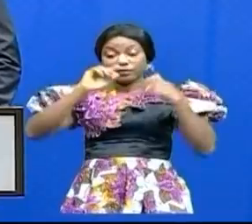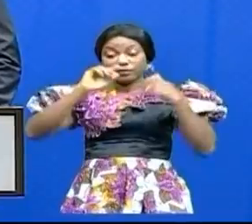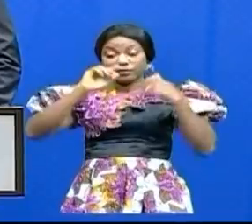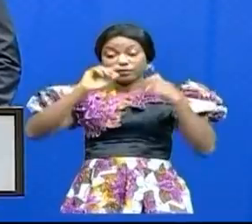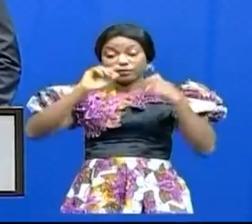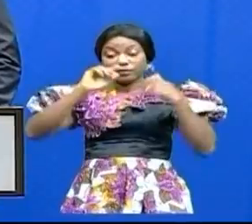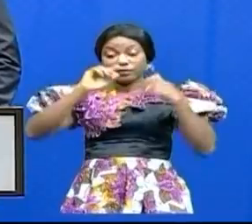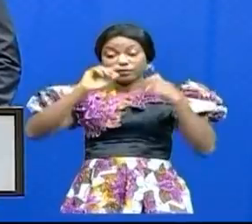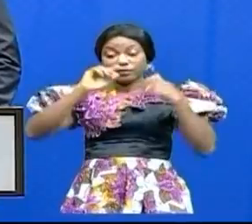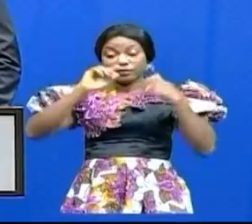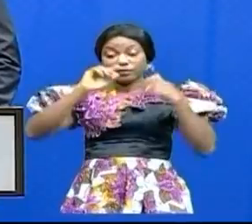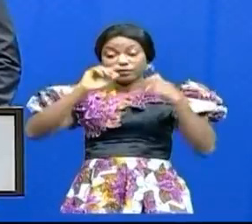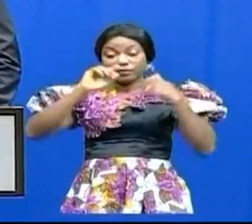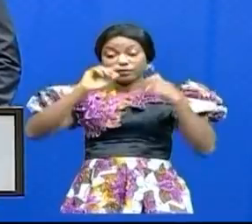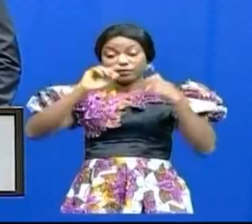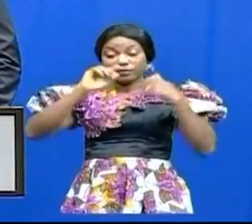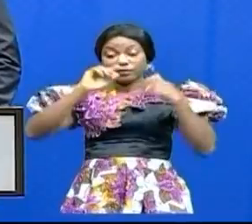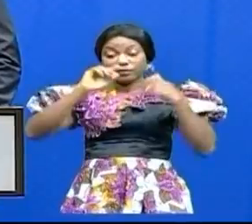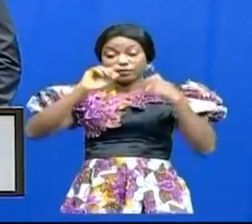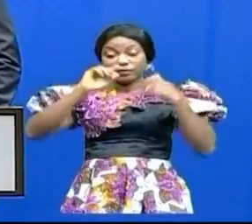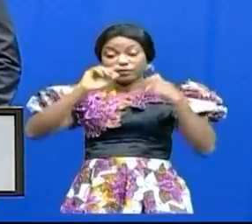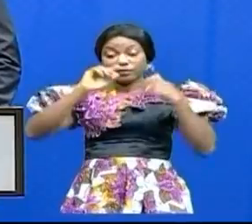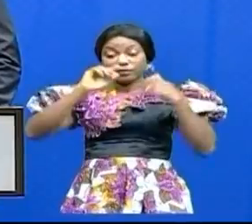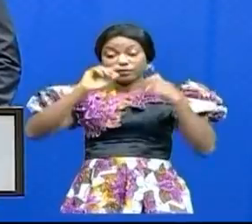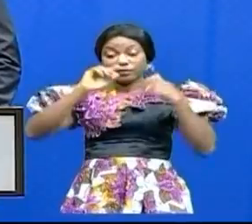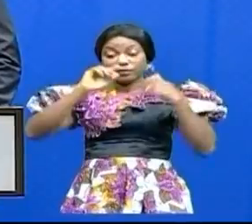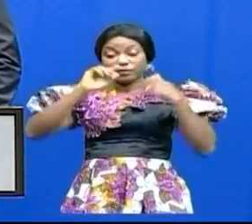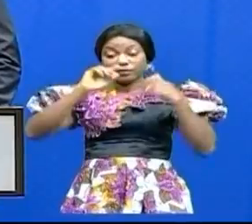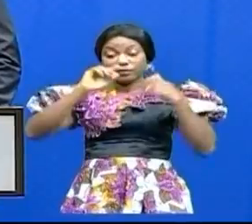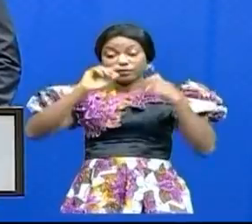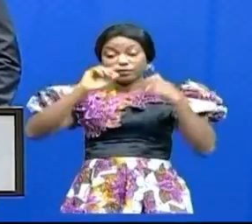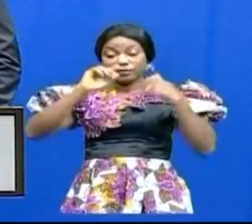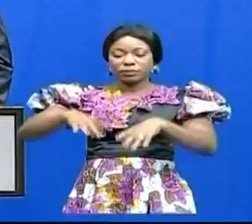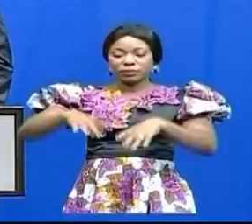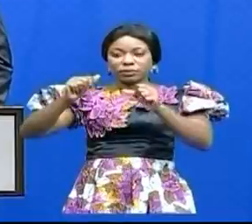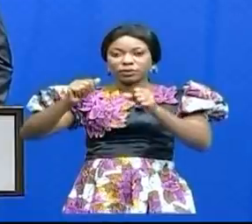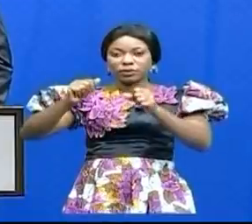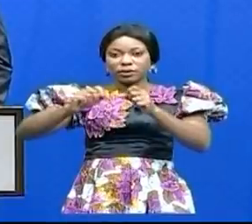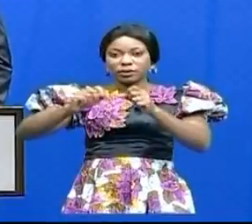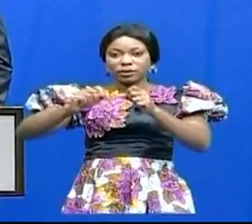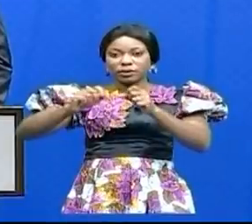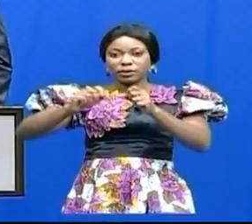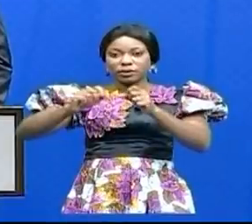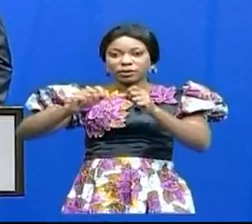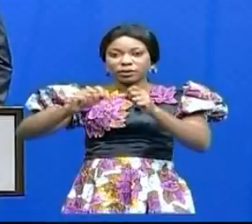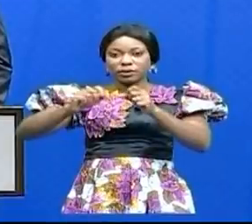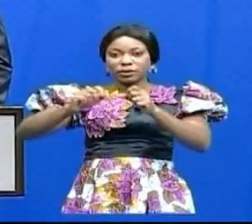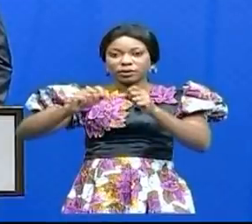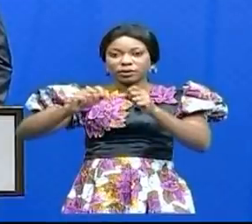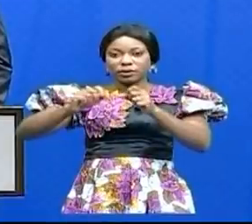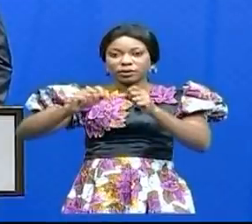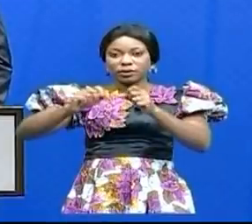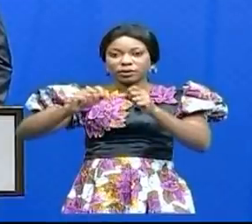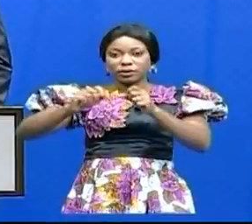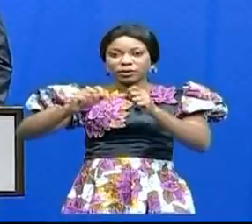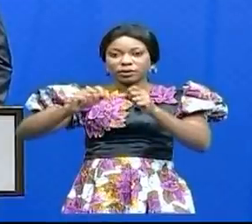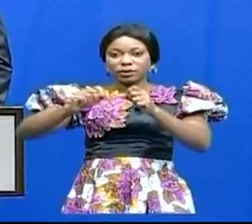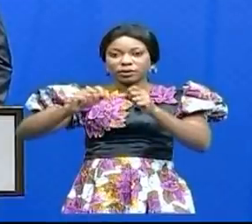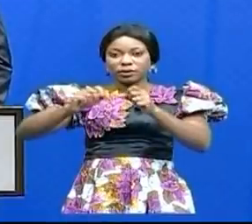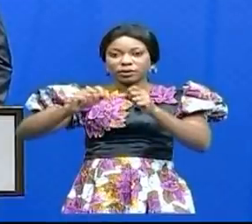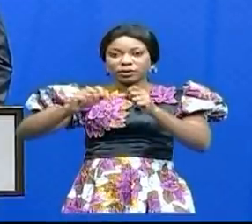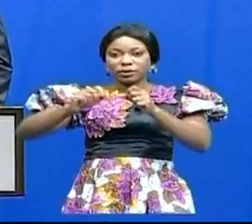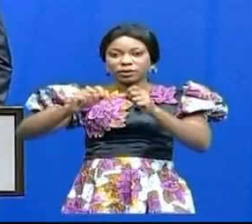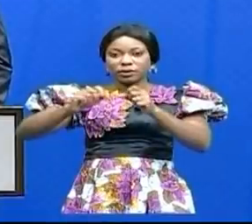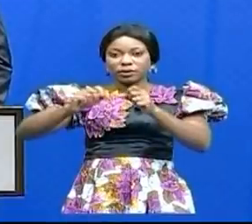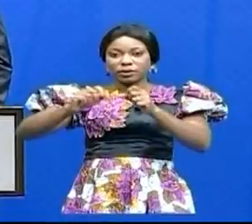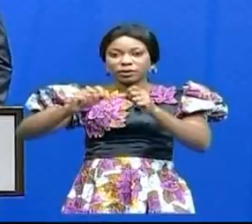Point d'information. 3. Approbation d'un rélevé des décisions du Conseil des ministres. 4. Adoption de deux projets